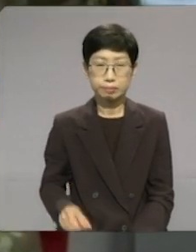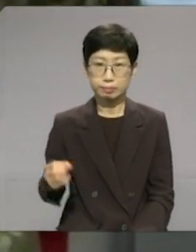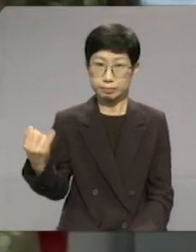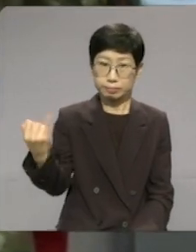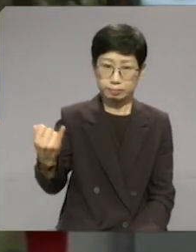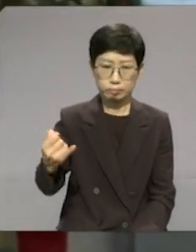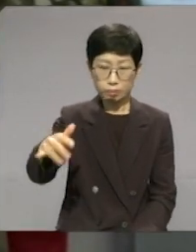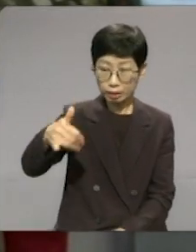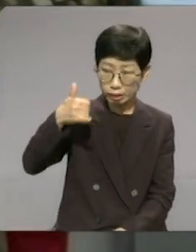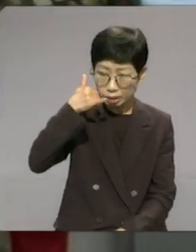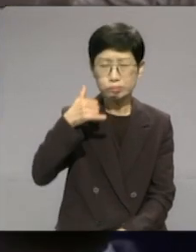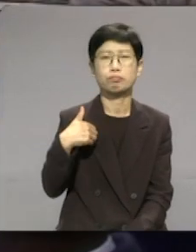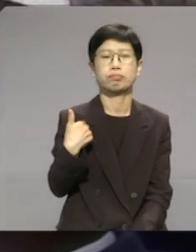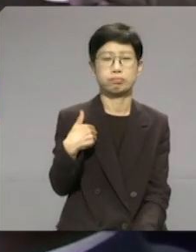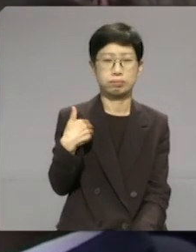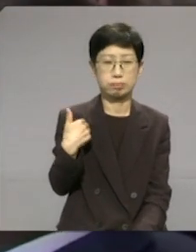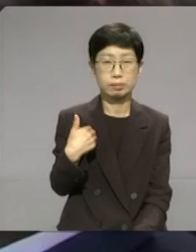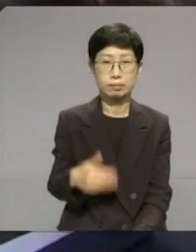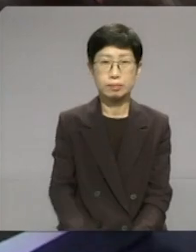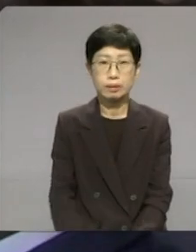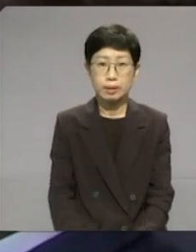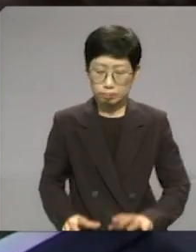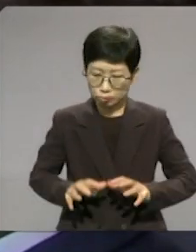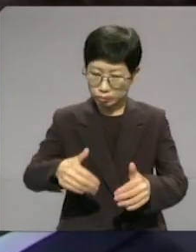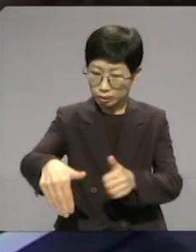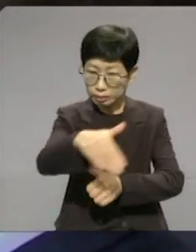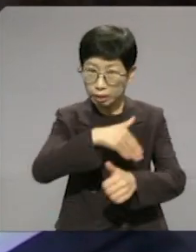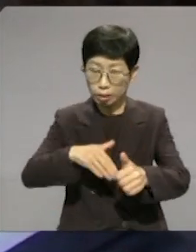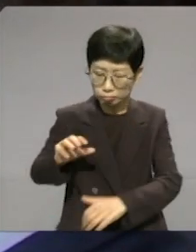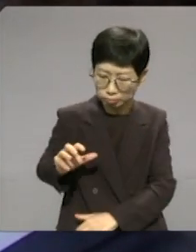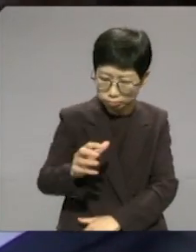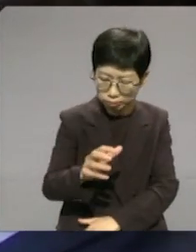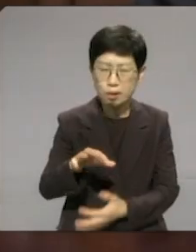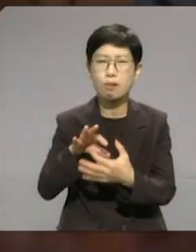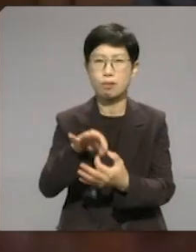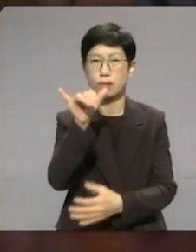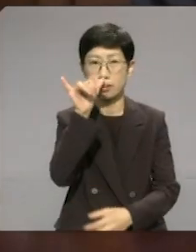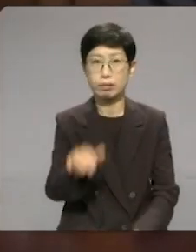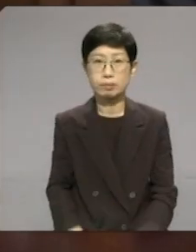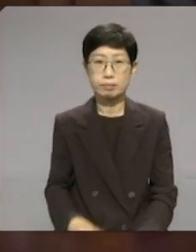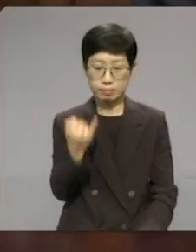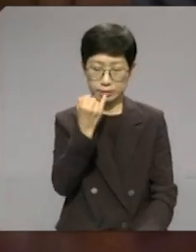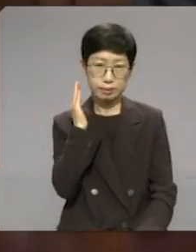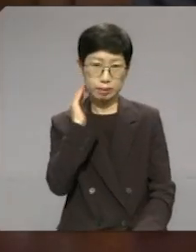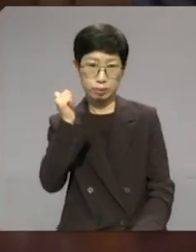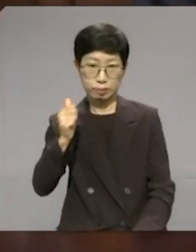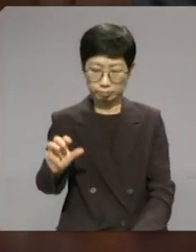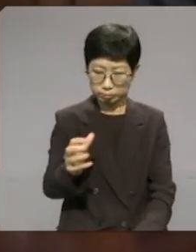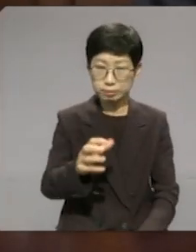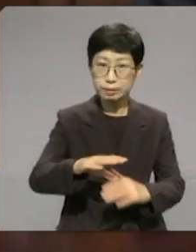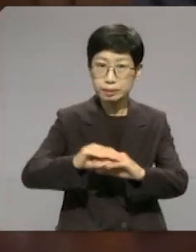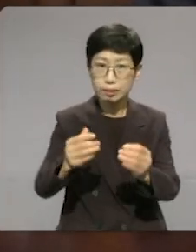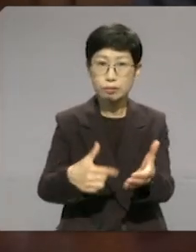that, but I was not aware of that. 허리케인은 국제 정세에도 영향을 주고 있습니다. 바이든 대통령은 허리케인 대응을 위해